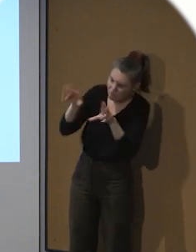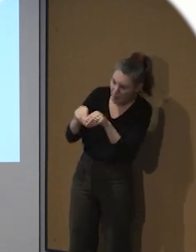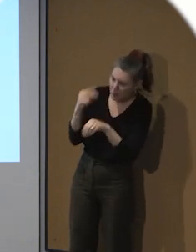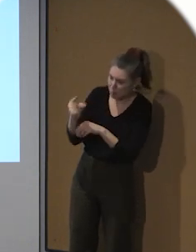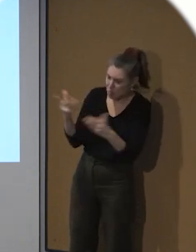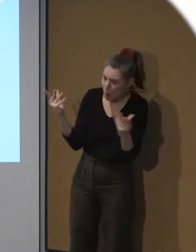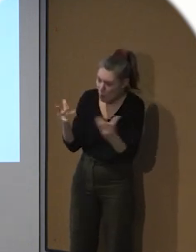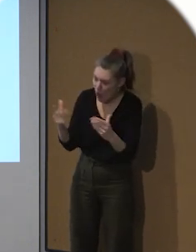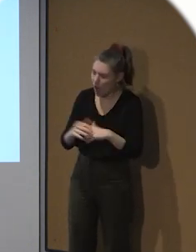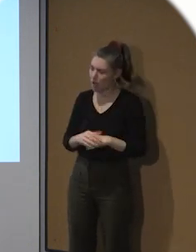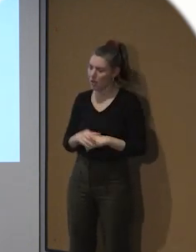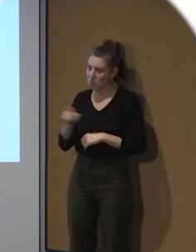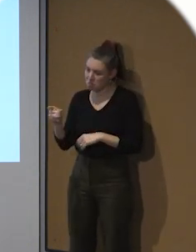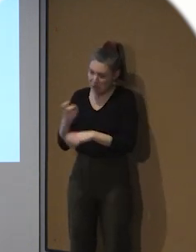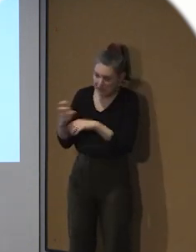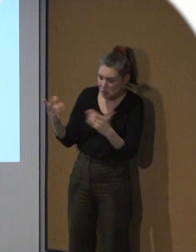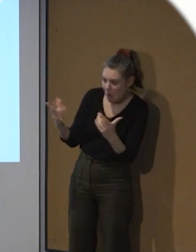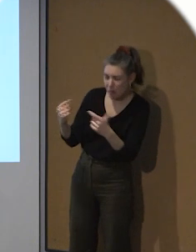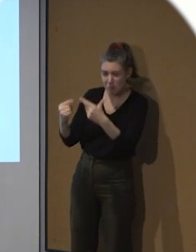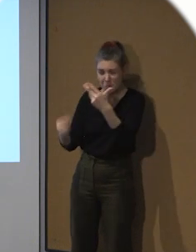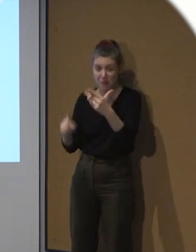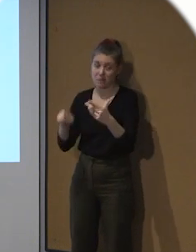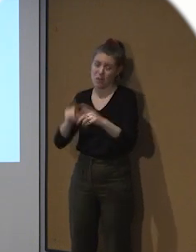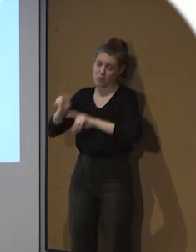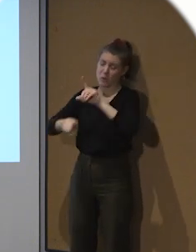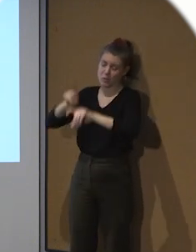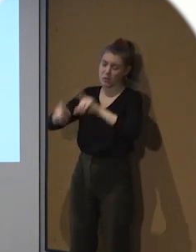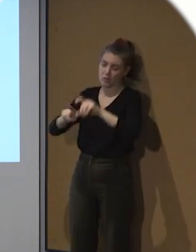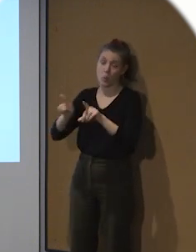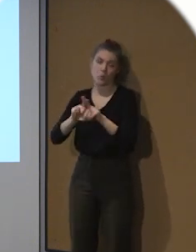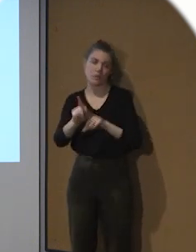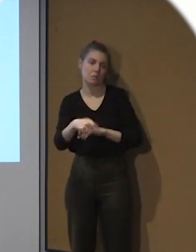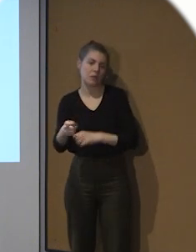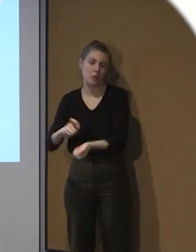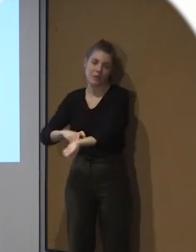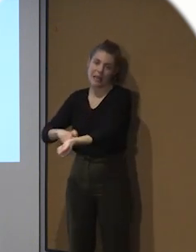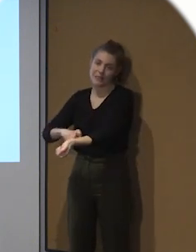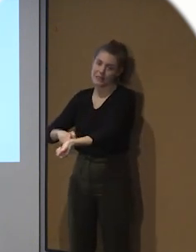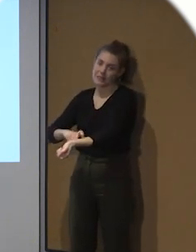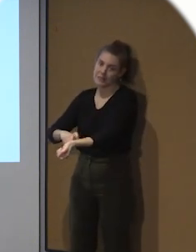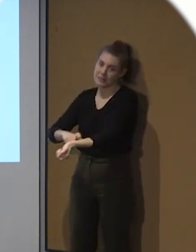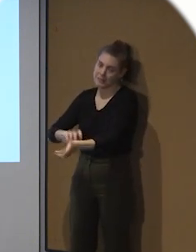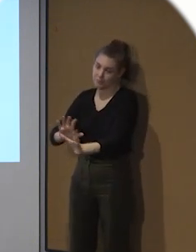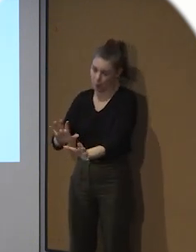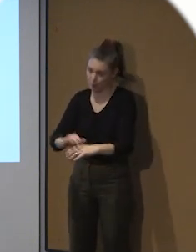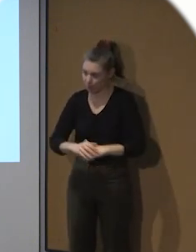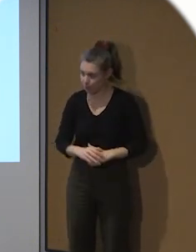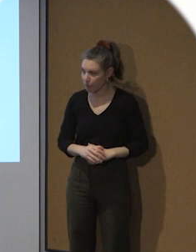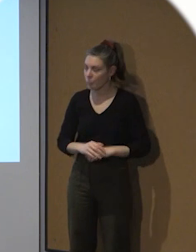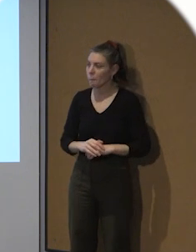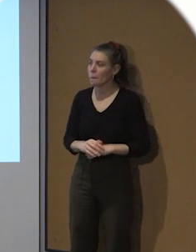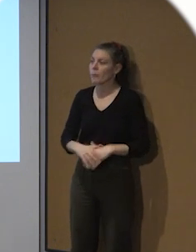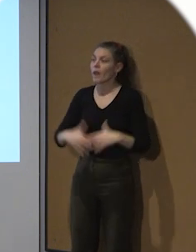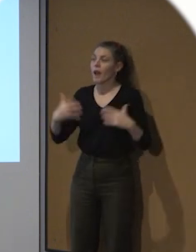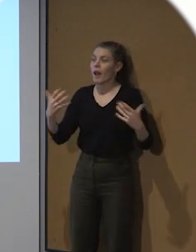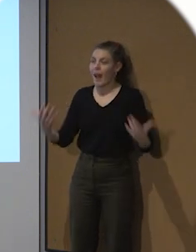à la mort subite du sportif. Et le stress oxydatif, bien sûr, mais on ne peut pas rentrer dans les détails. Alors les bonnes pratiques, quand